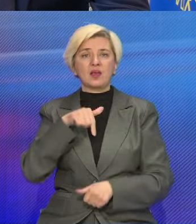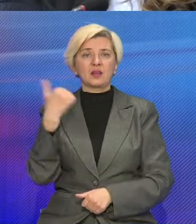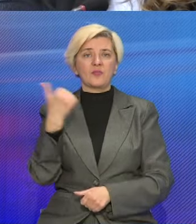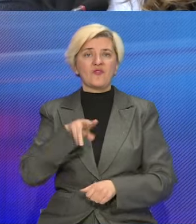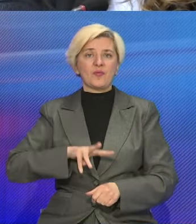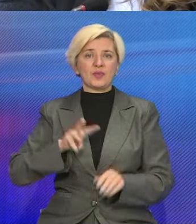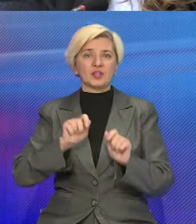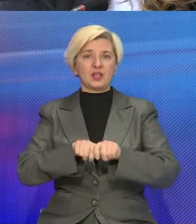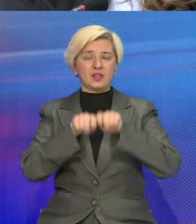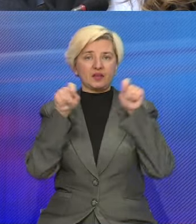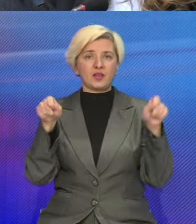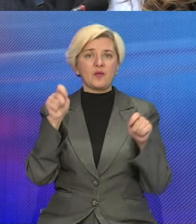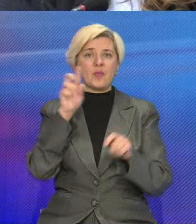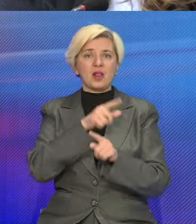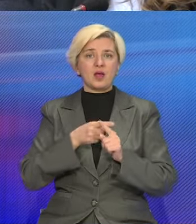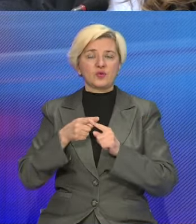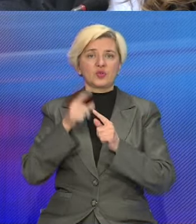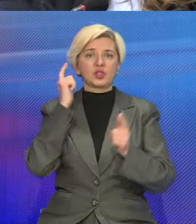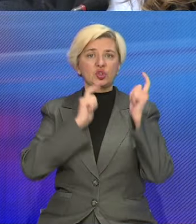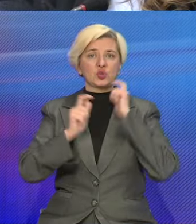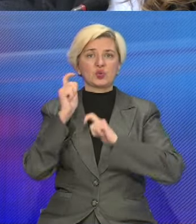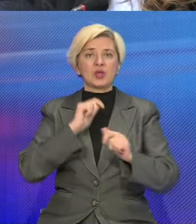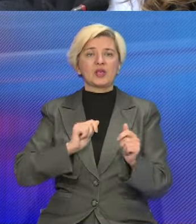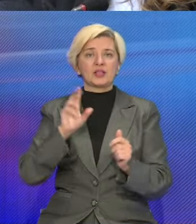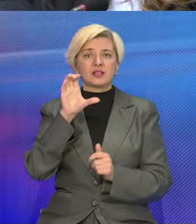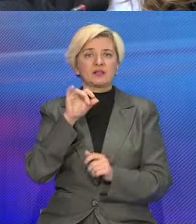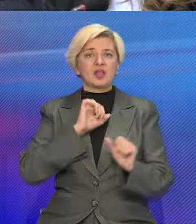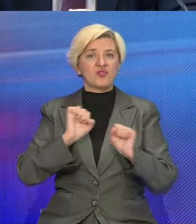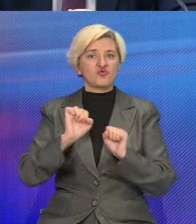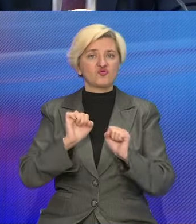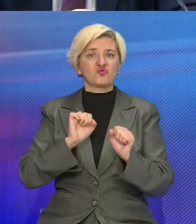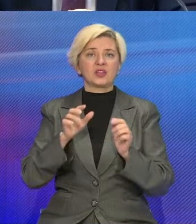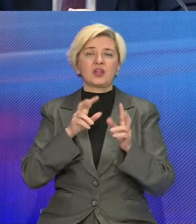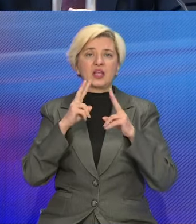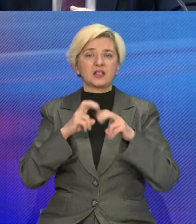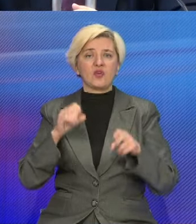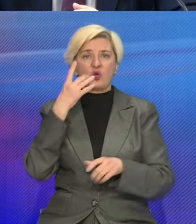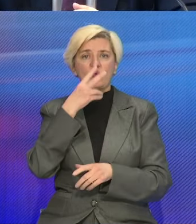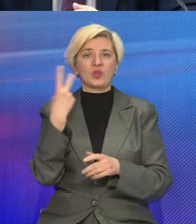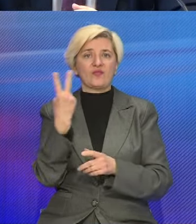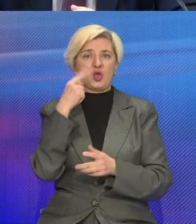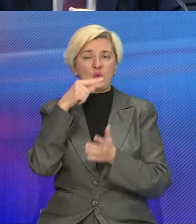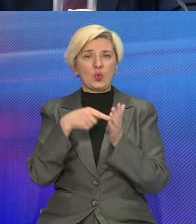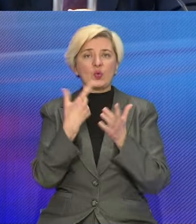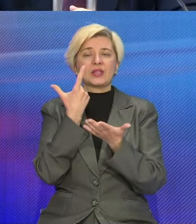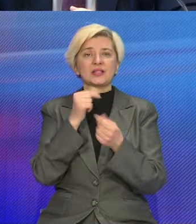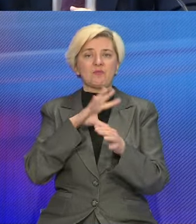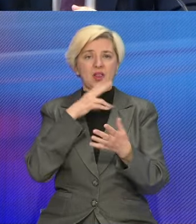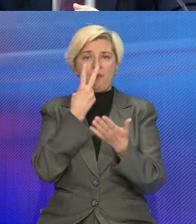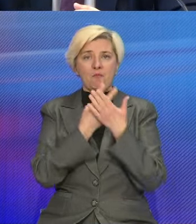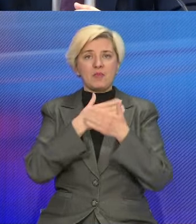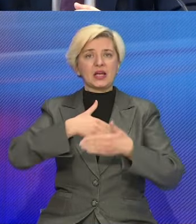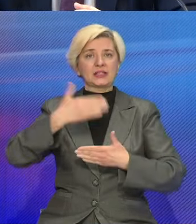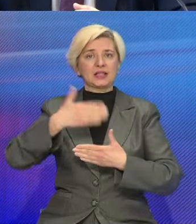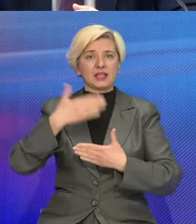Бінаруський інститут стратегічних дослідовань. Гродно став другим городом, де прийшла його презентація. З метами, задачами